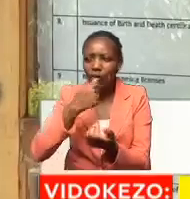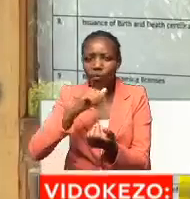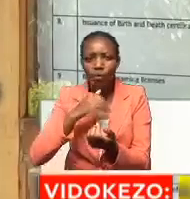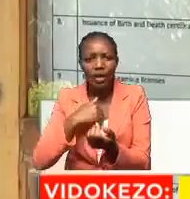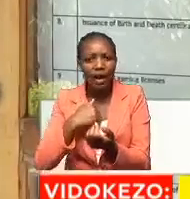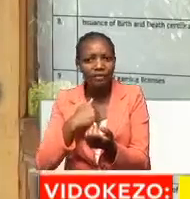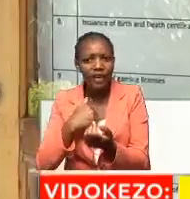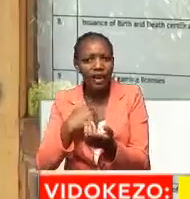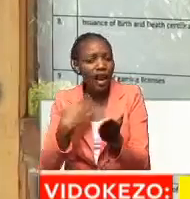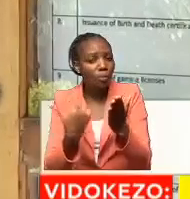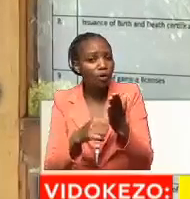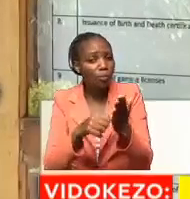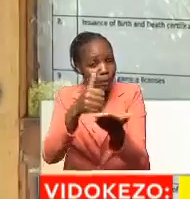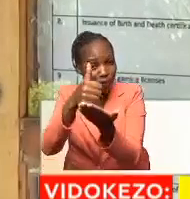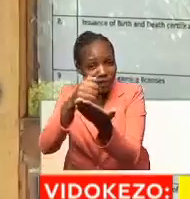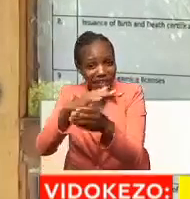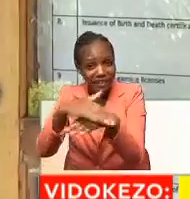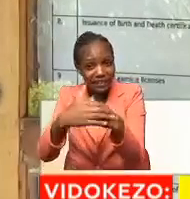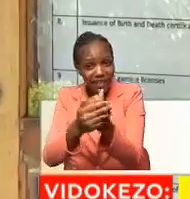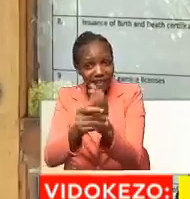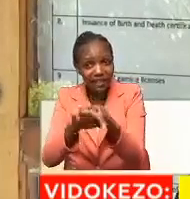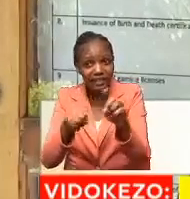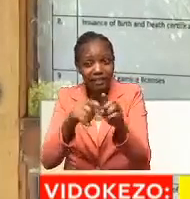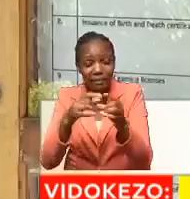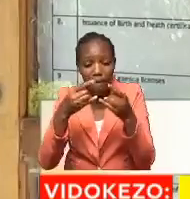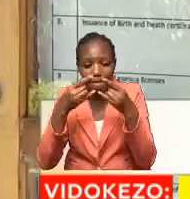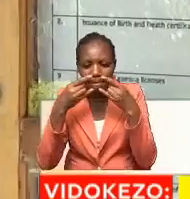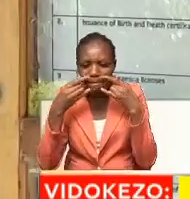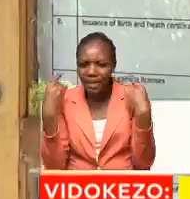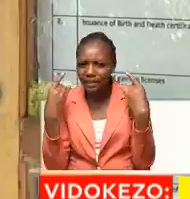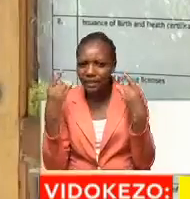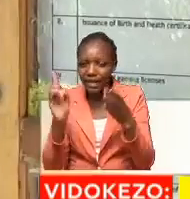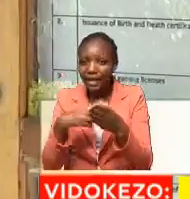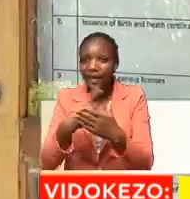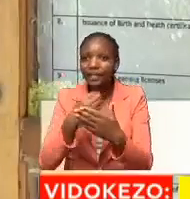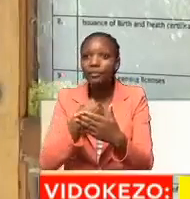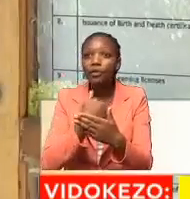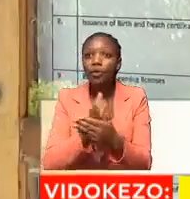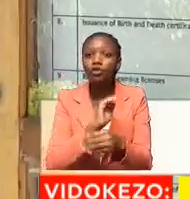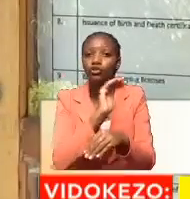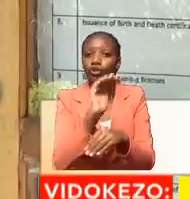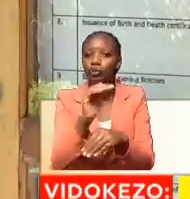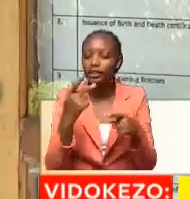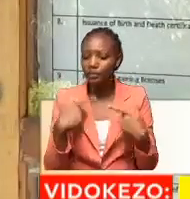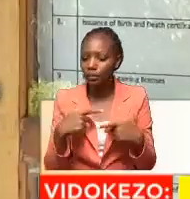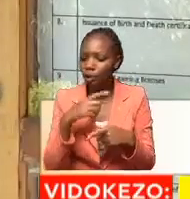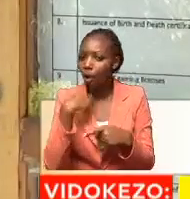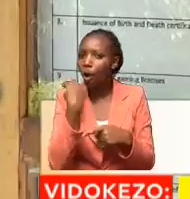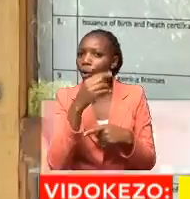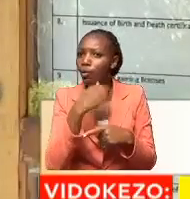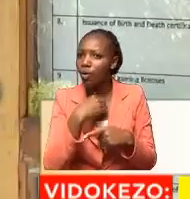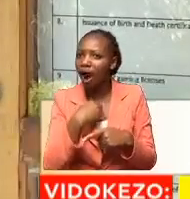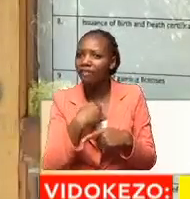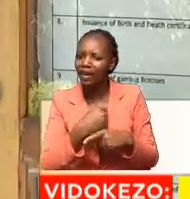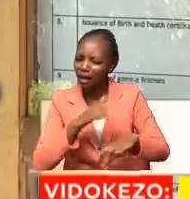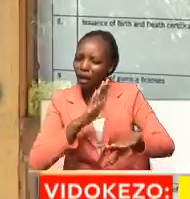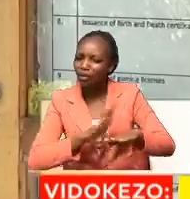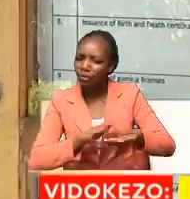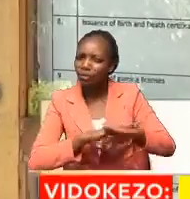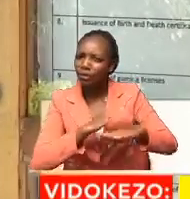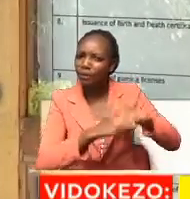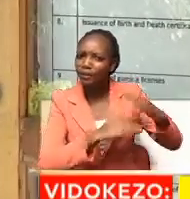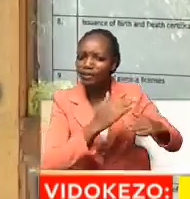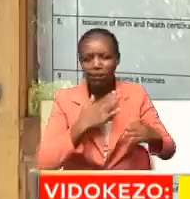uhaba wa sanitizers, tuko na uhaba wa masks. So ningetaka kuapeal kwa well wishers, wale ambao wako na standardized